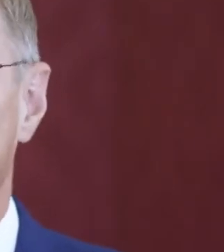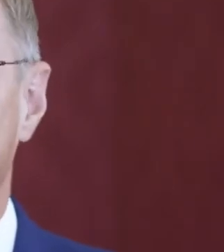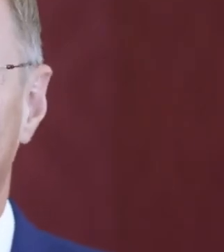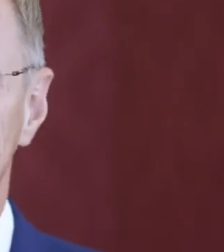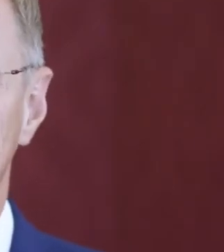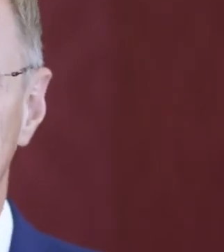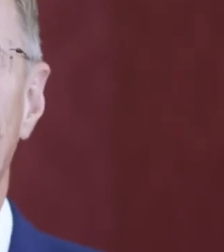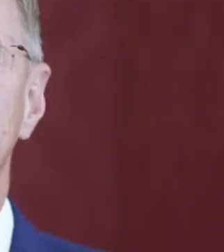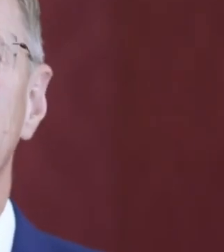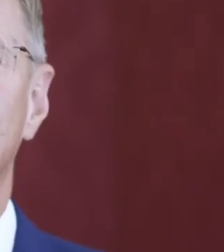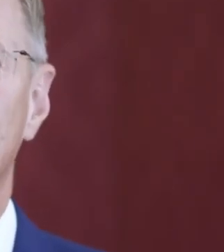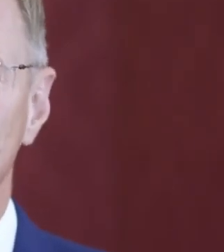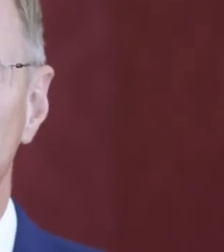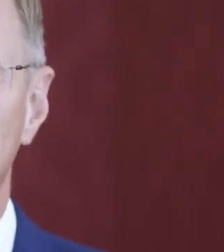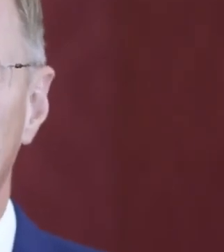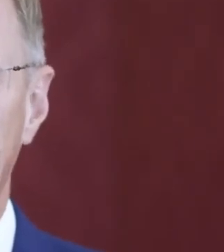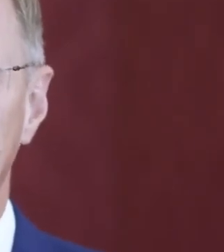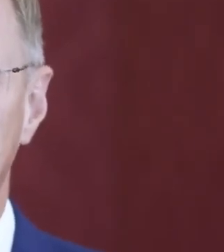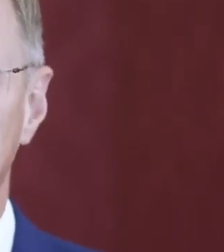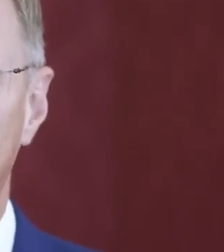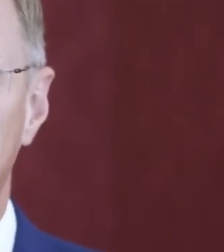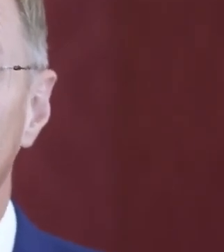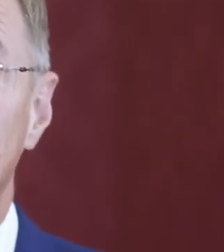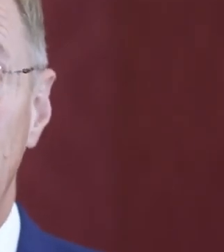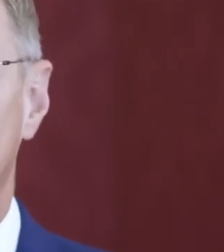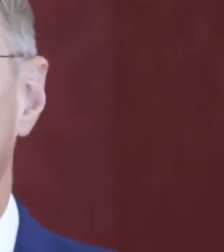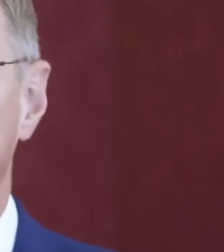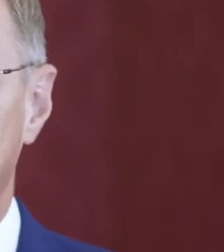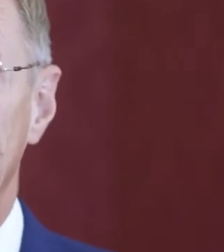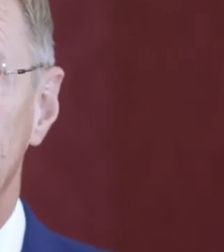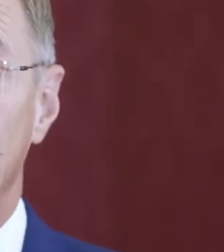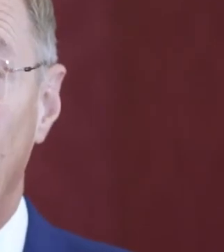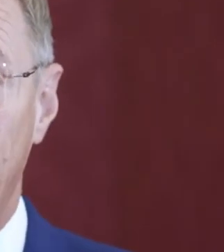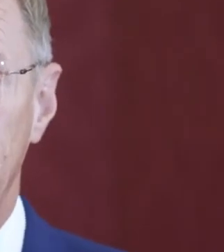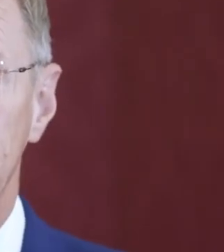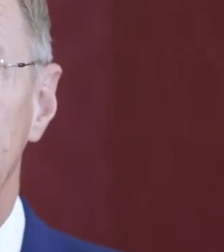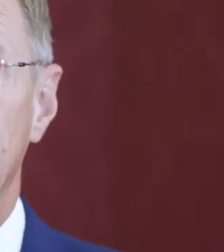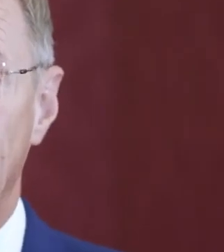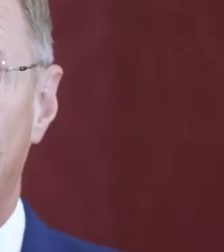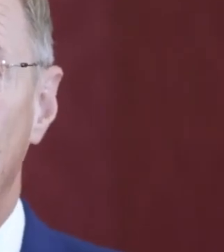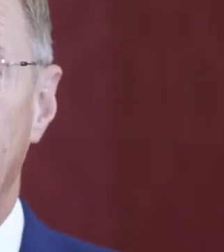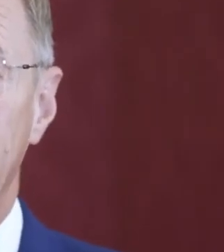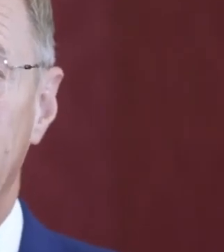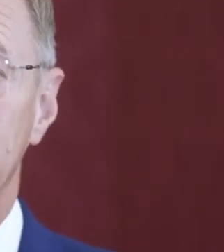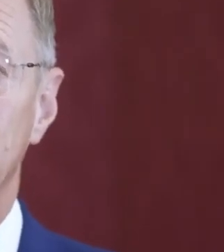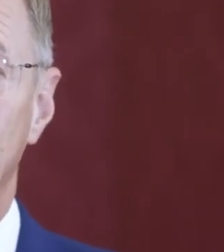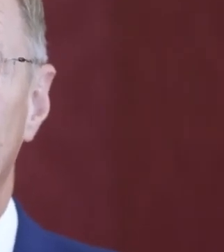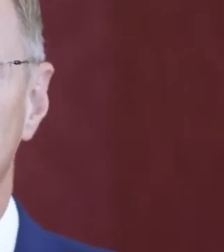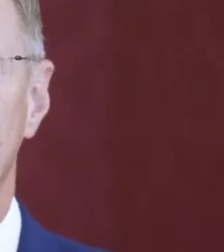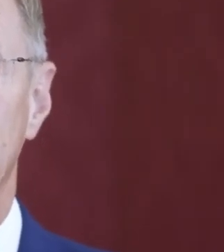jetzt nicht nachlassen im Einsatz für Menschen mit Beeinträchtigungen, für ein modernes, offenes,